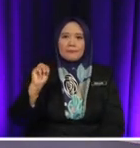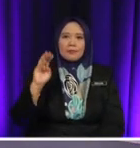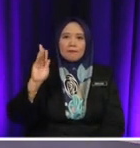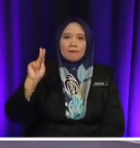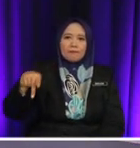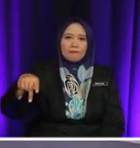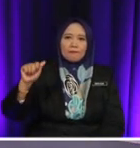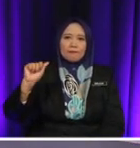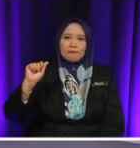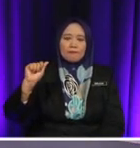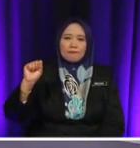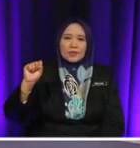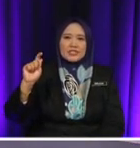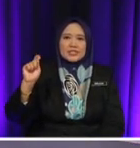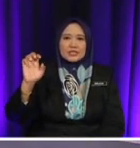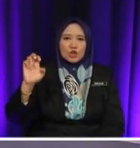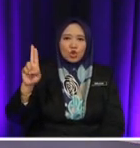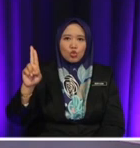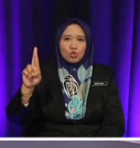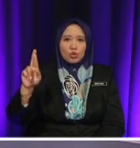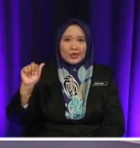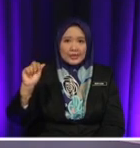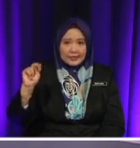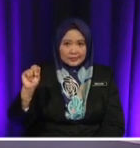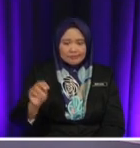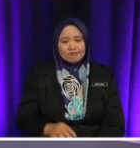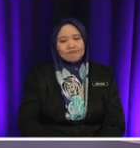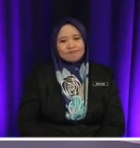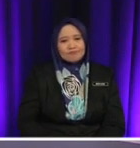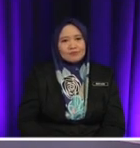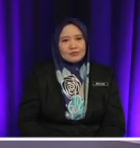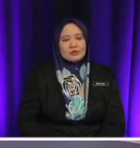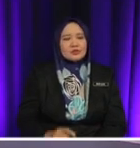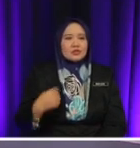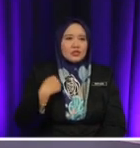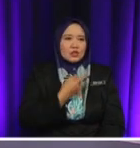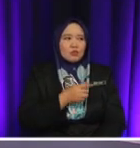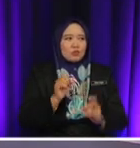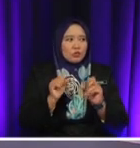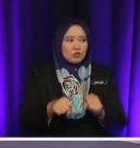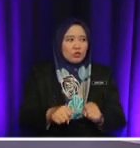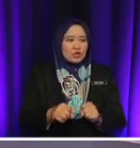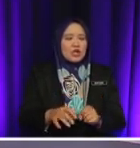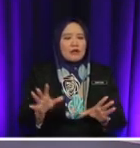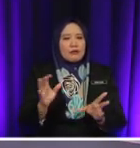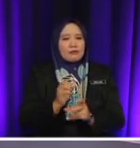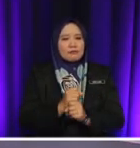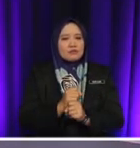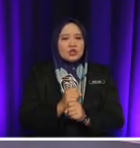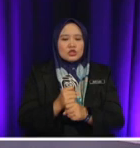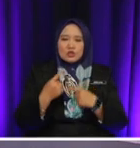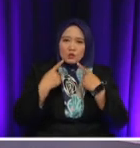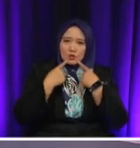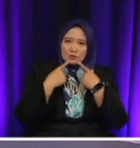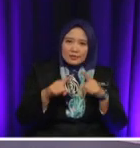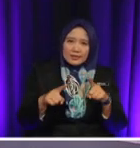satu dua tiga dan kita boleh buat satu pilihan jawapan yang tepat iaitu